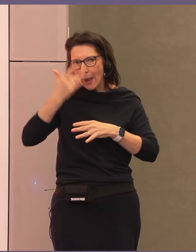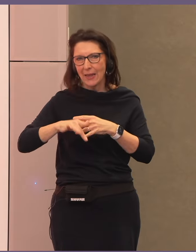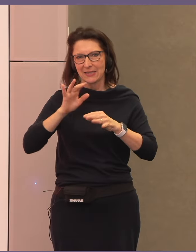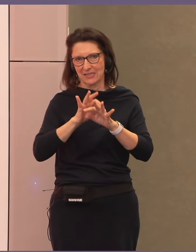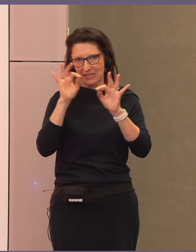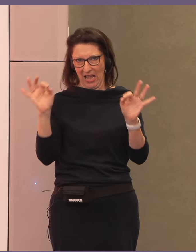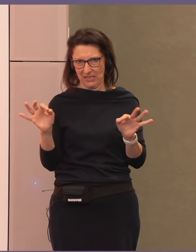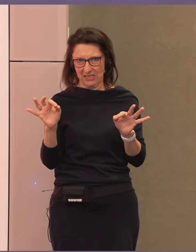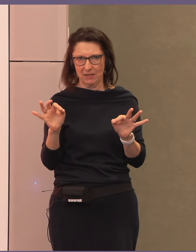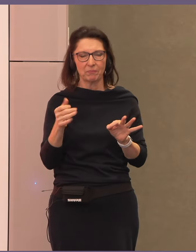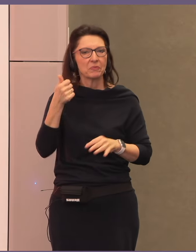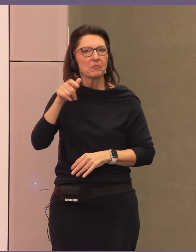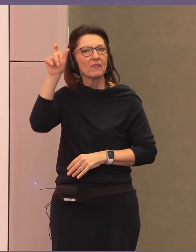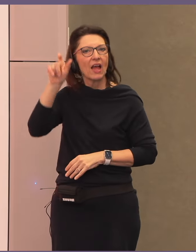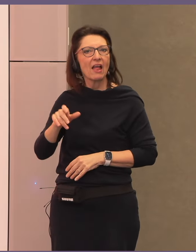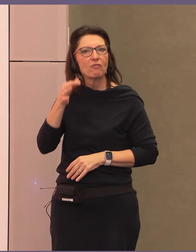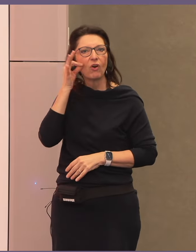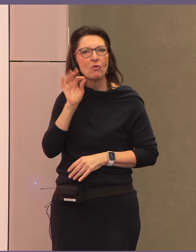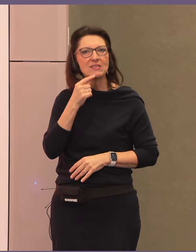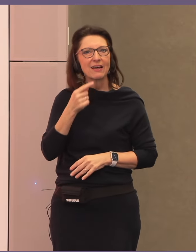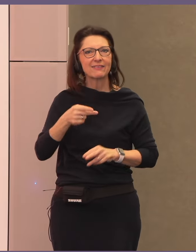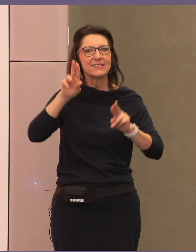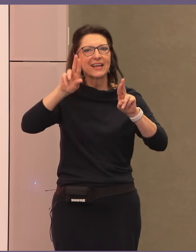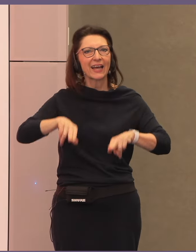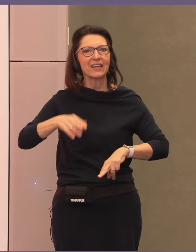Zeitschrift Das Recht der Frau aus dem Jahr